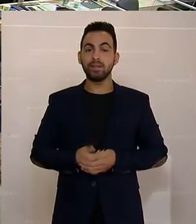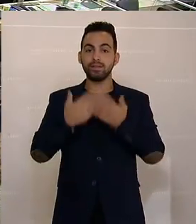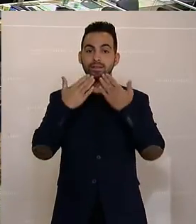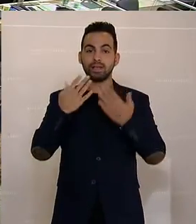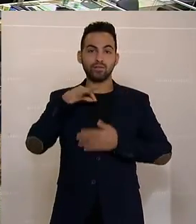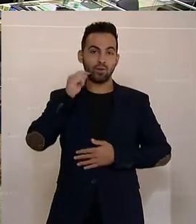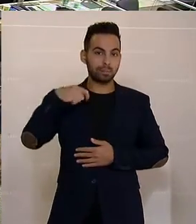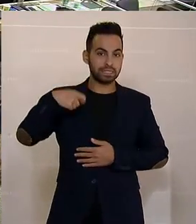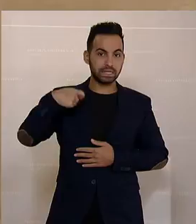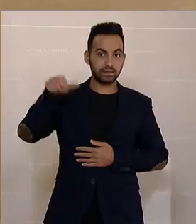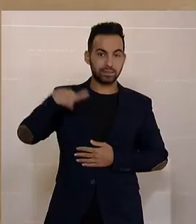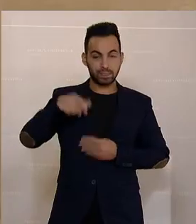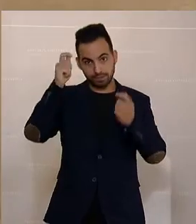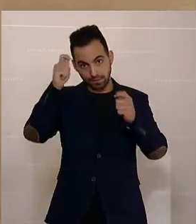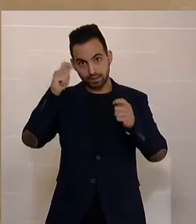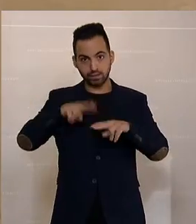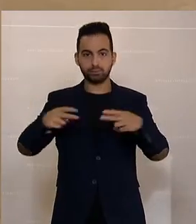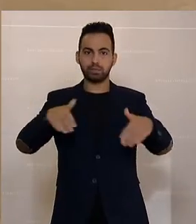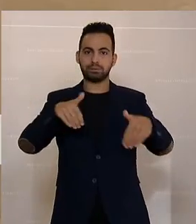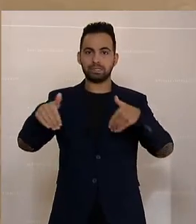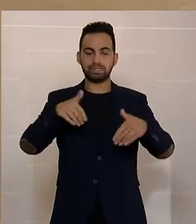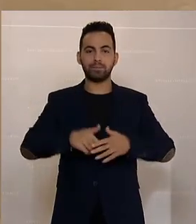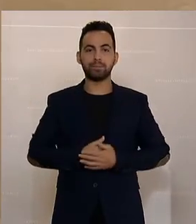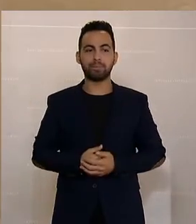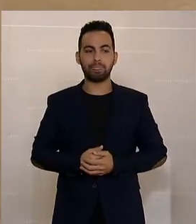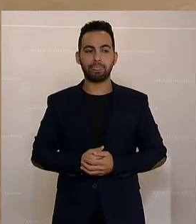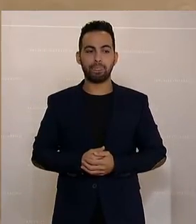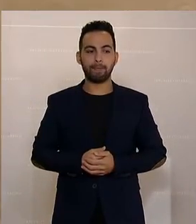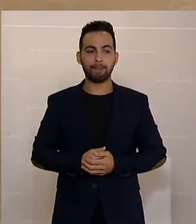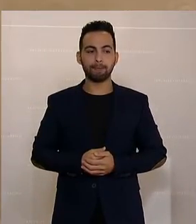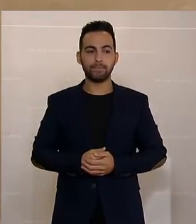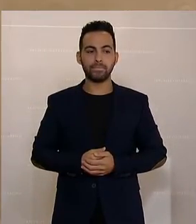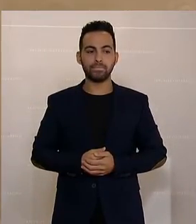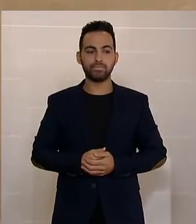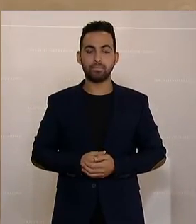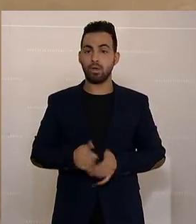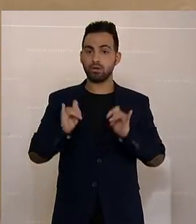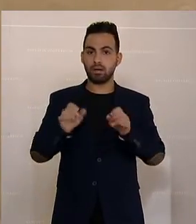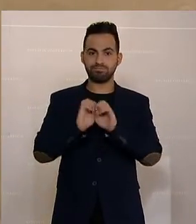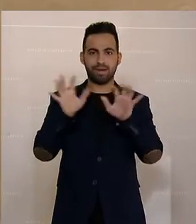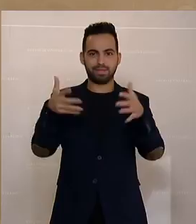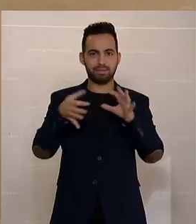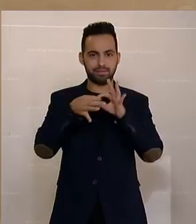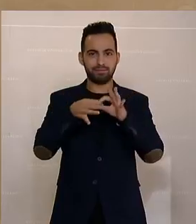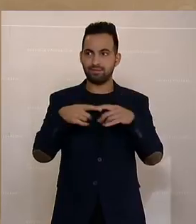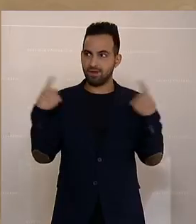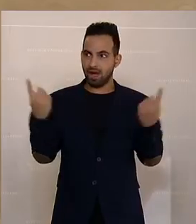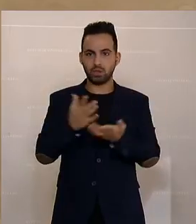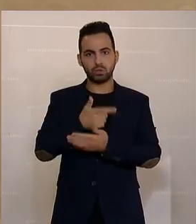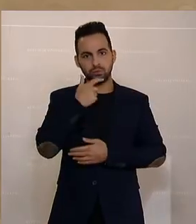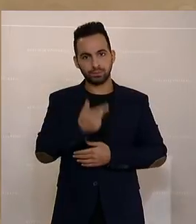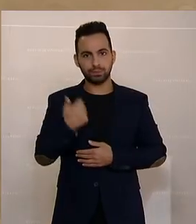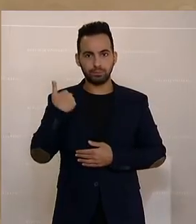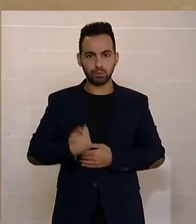Frau Präsidentin, sehr geehrter Herr Bundesminister. Ja, diese Pandemiegeschichte ermüdet uns alle schon